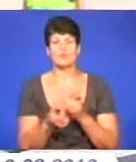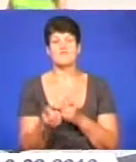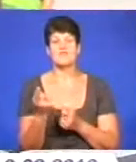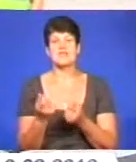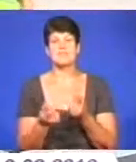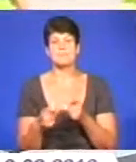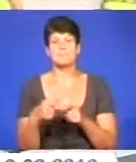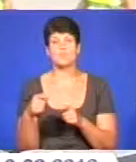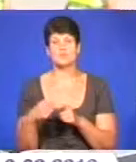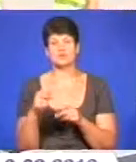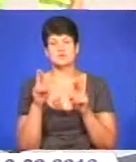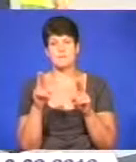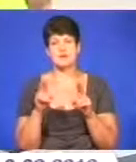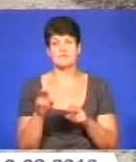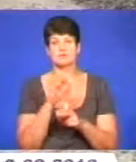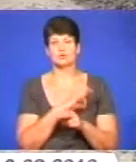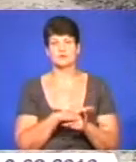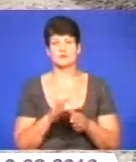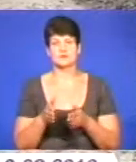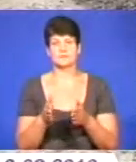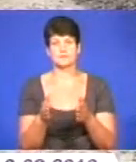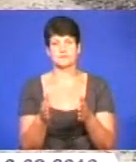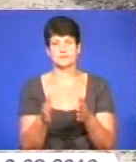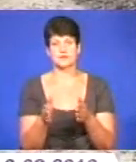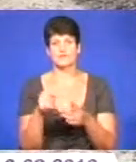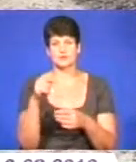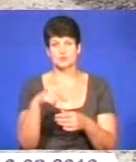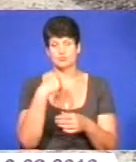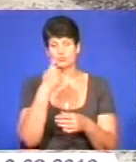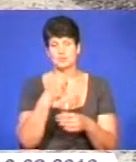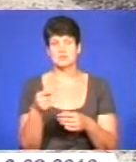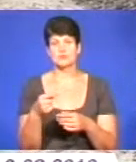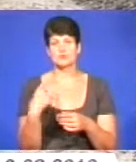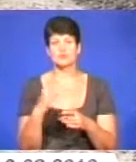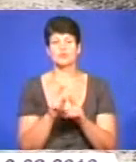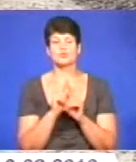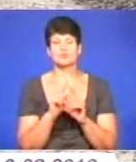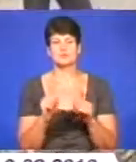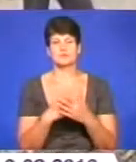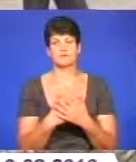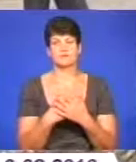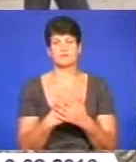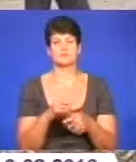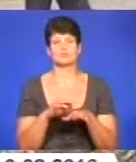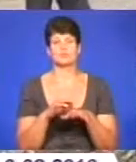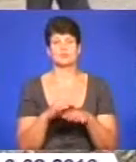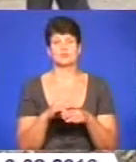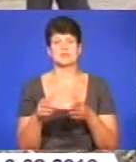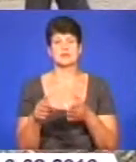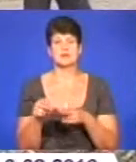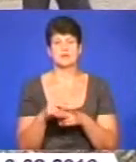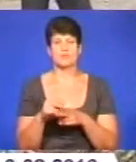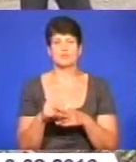виявлятимуть порушення правил користування автошляхами. Адже цьогоріч Тернопільська область особливо активно здійснює ремонт доріг,